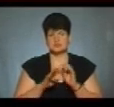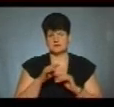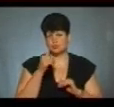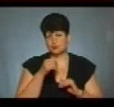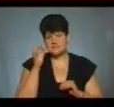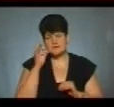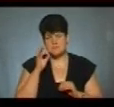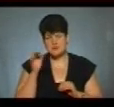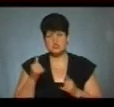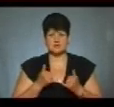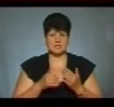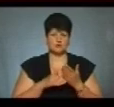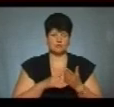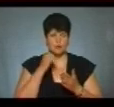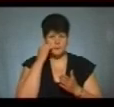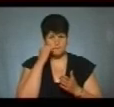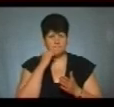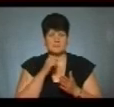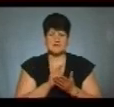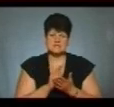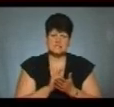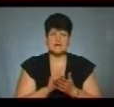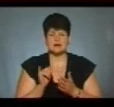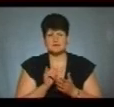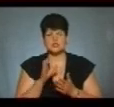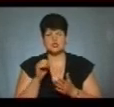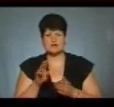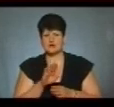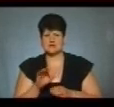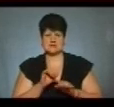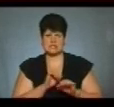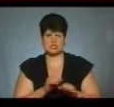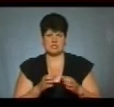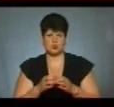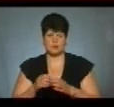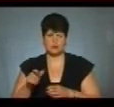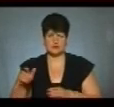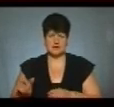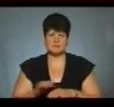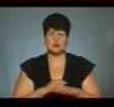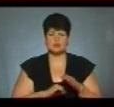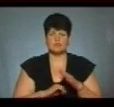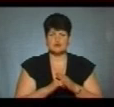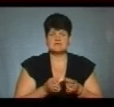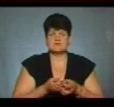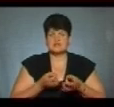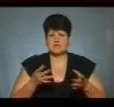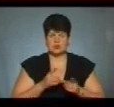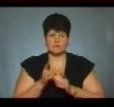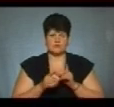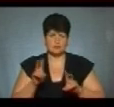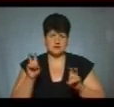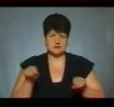в Німеччині для допомоги пансіонарам і соціально незахищеним категоріям людей. І благодійний фонд «Світло реформації», створений